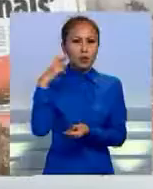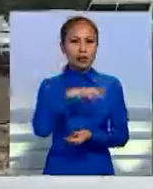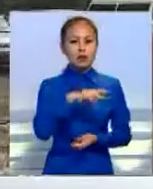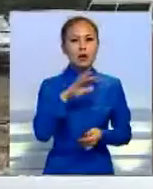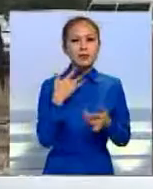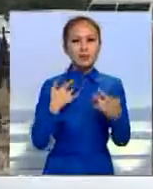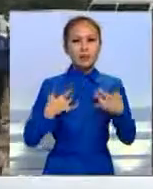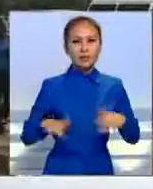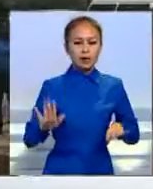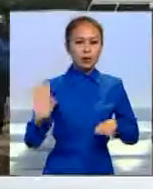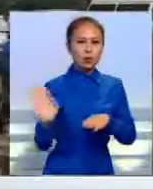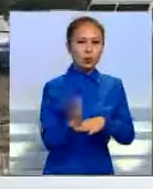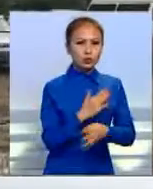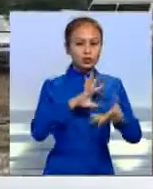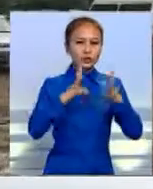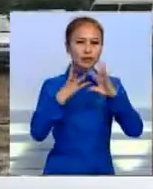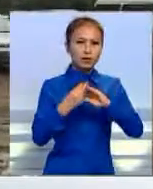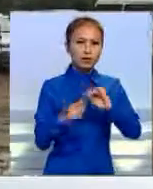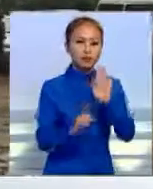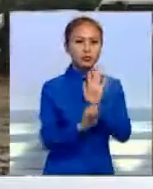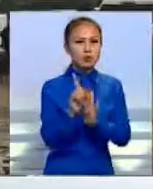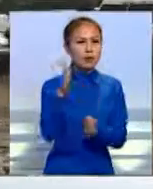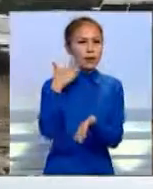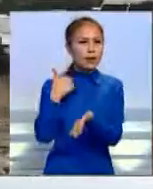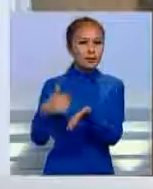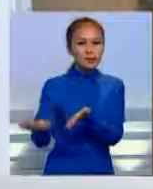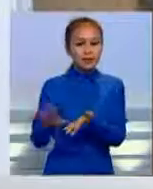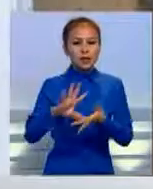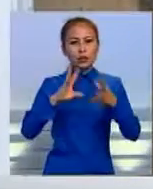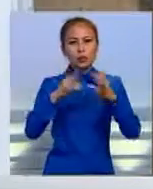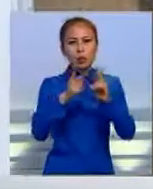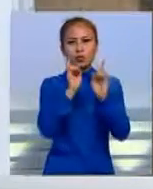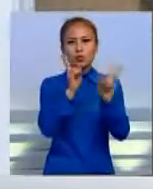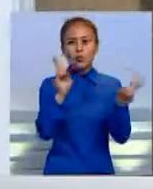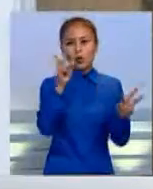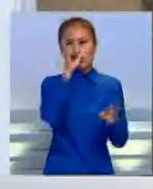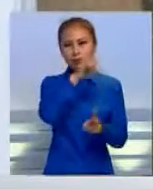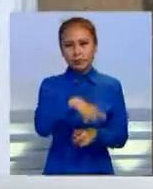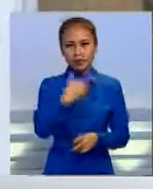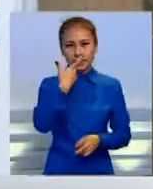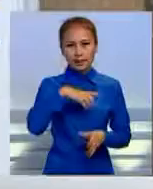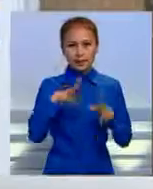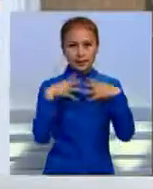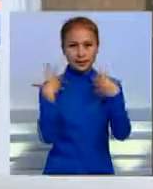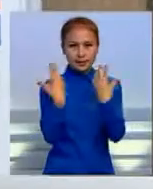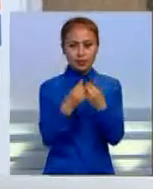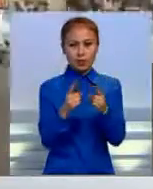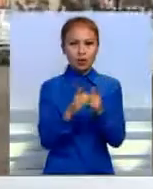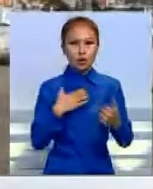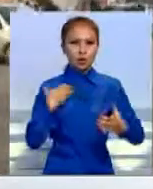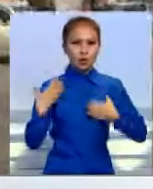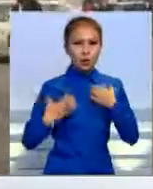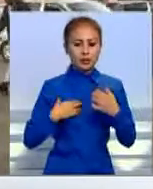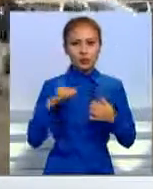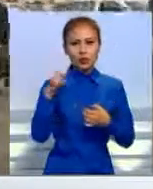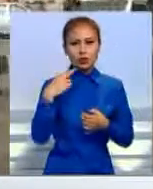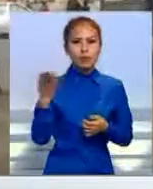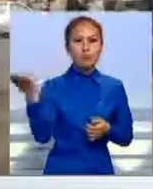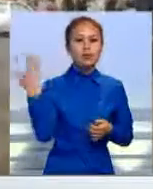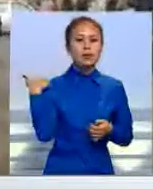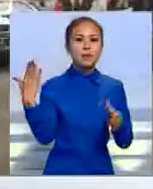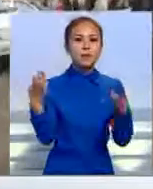Муғабы атстафқыға кетуден бастарқан. Алайда кей бірдері көздер, о жеке басы мен өтбасының қауіпсіздігі үшін жыл тұқсан айында